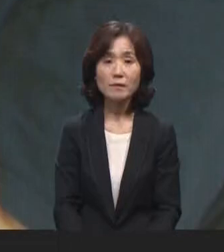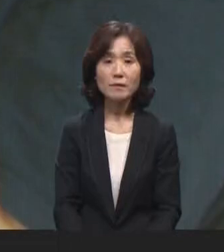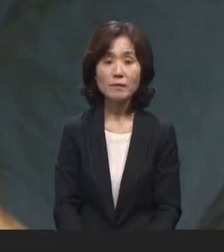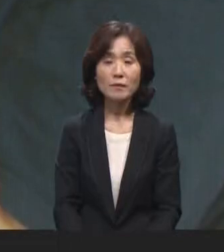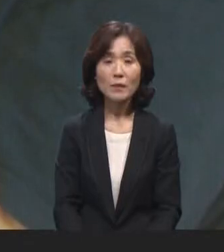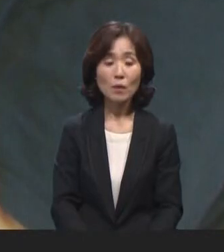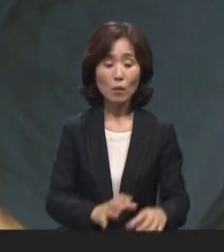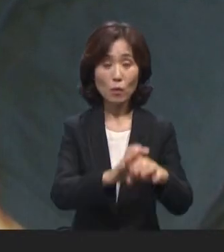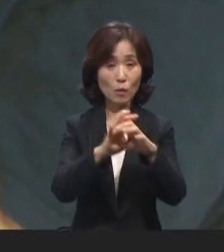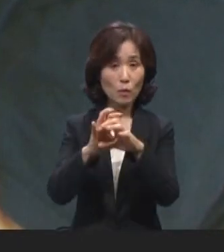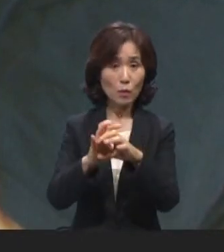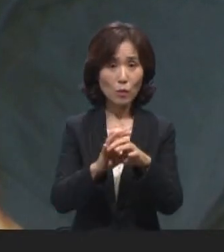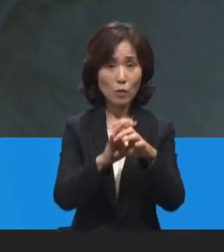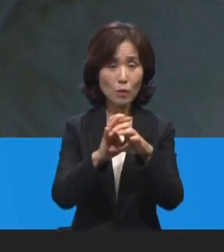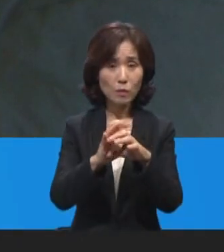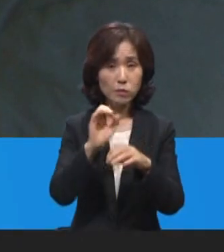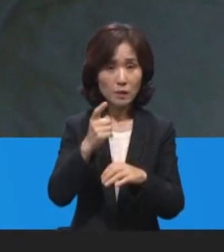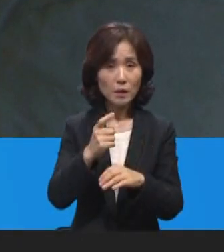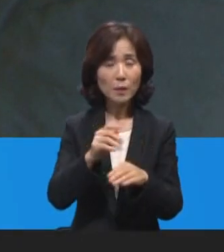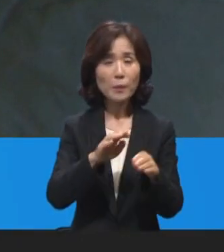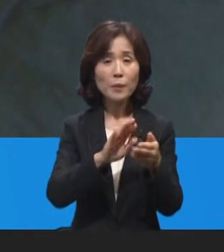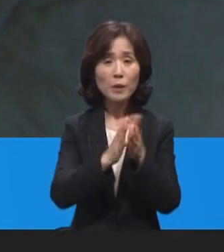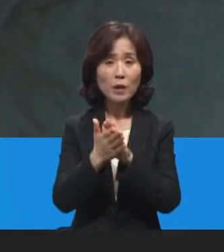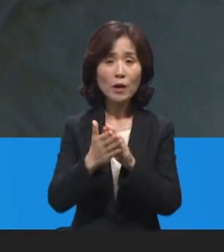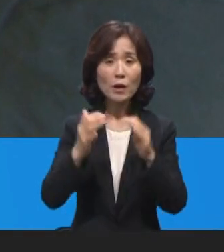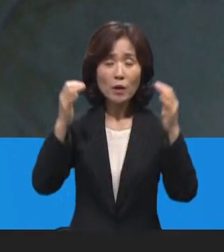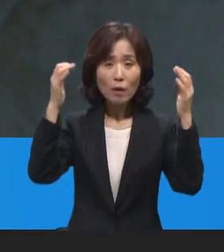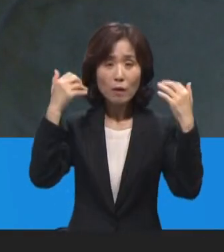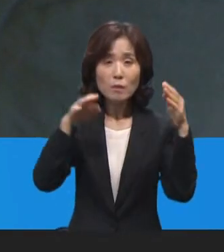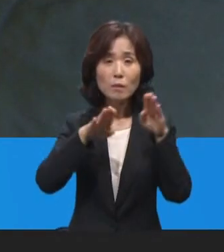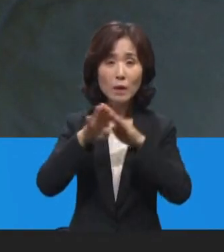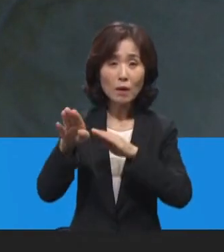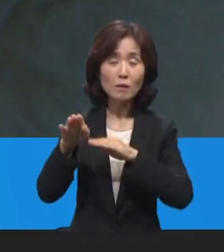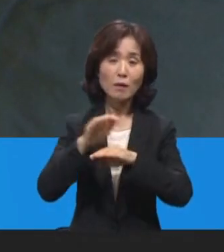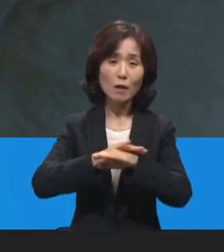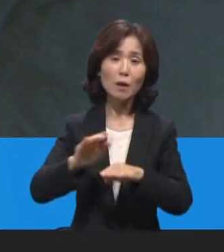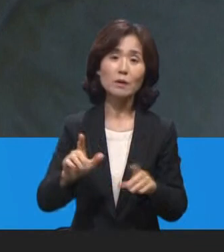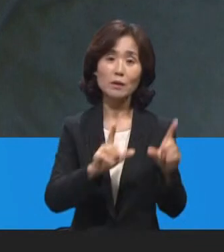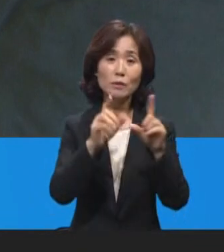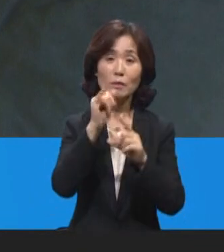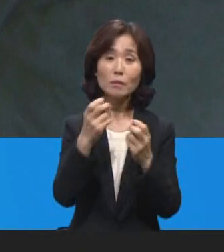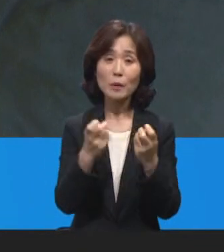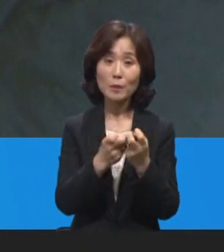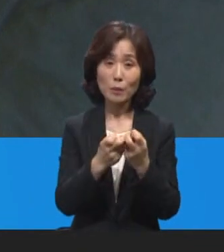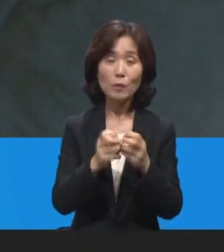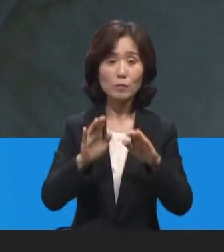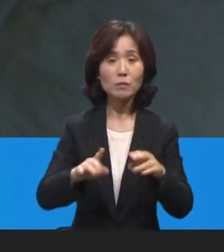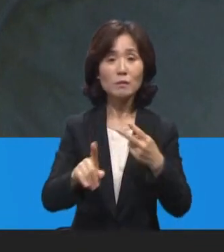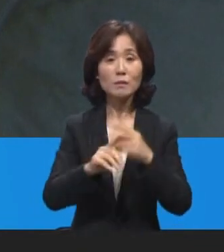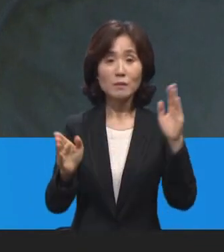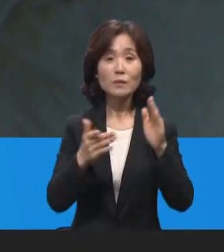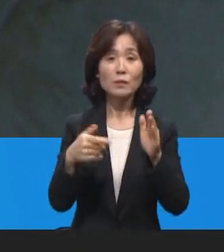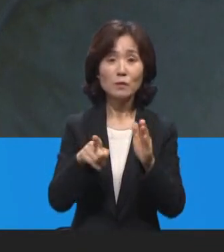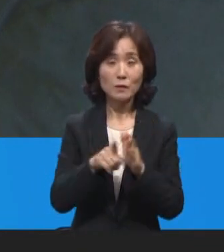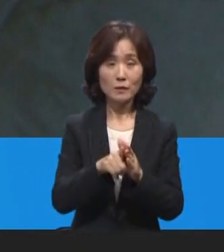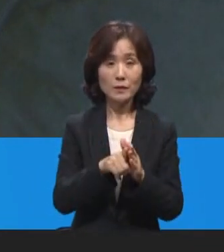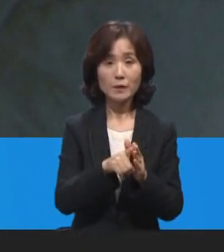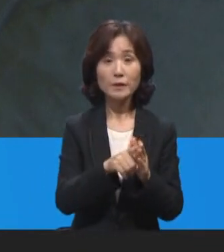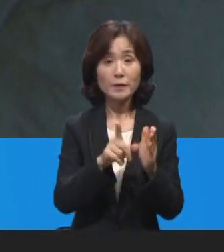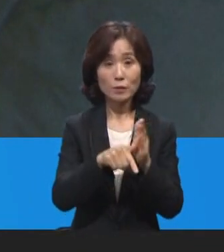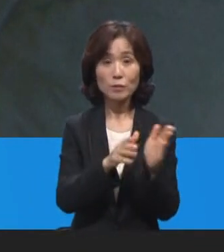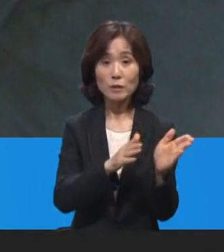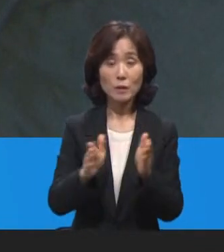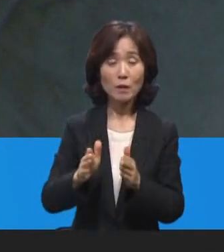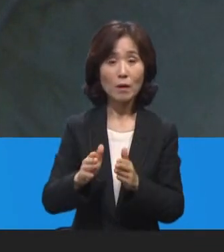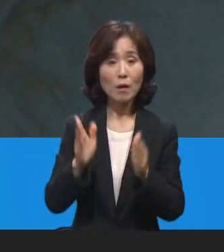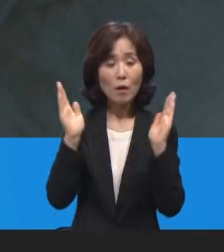4 코로나 로 달라진 여름 방학 을 효과적으로 보낼 수 있는 방법 오늘은 중학생을 위한 시간 마련했는데요 과목의 수 공부량